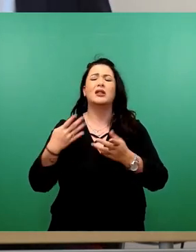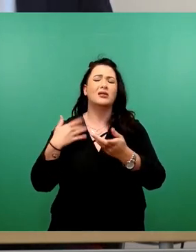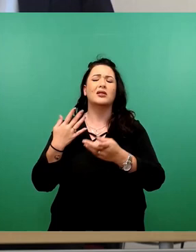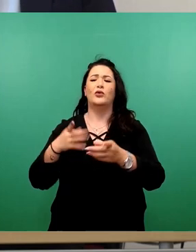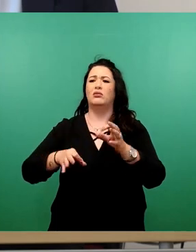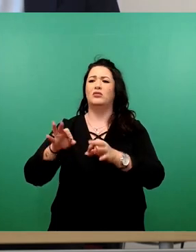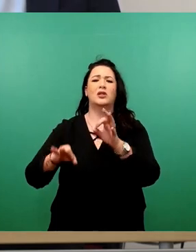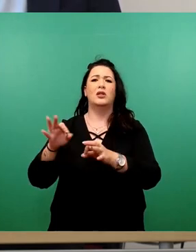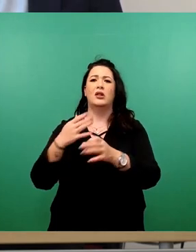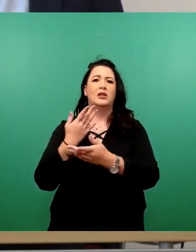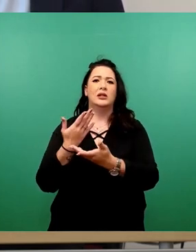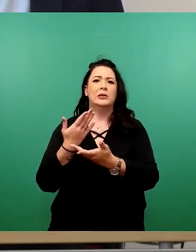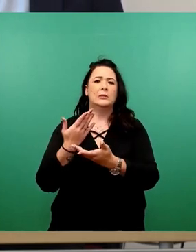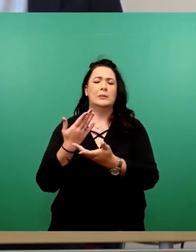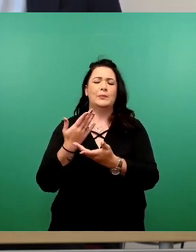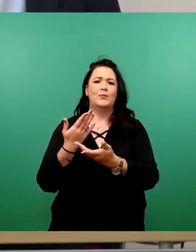Verständnis, das geht nicht.